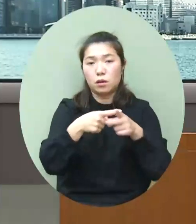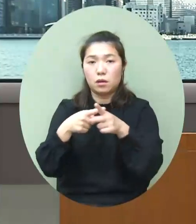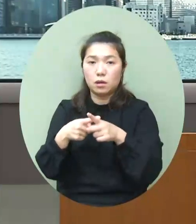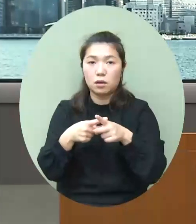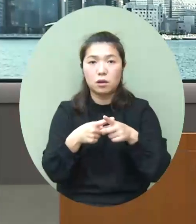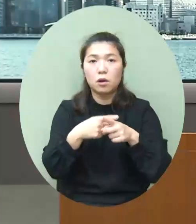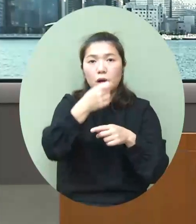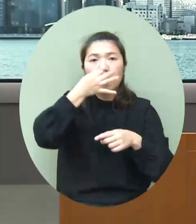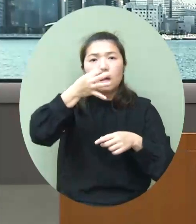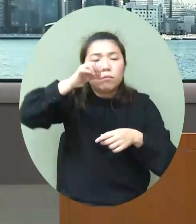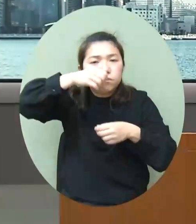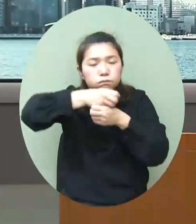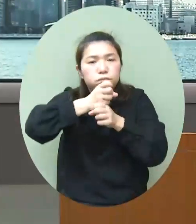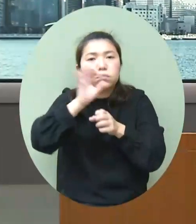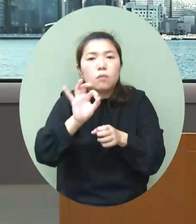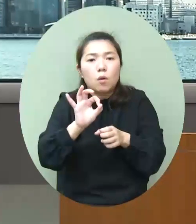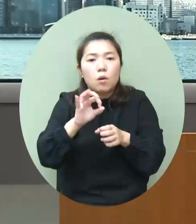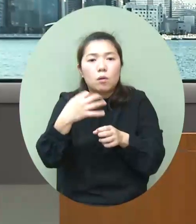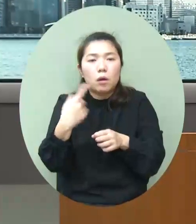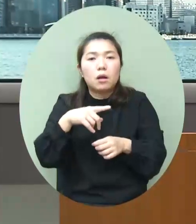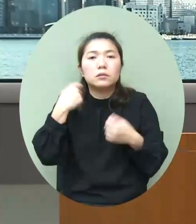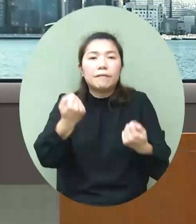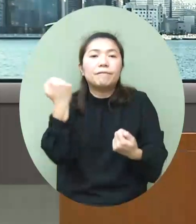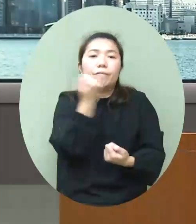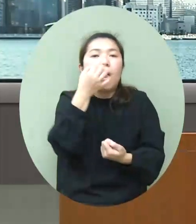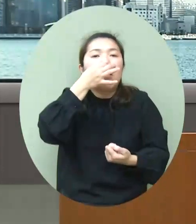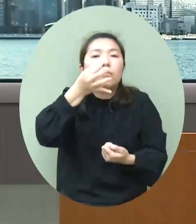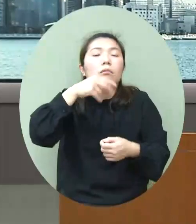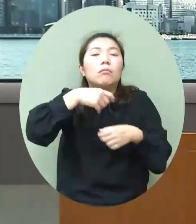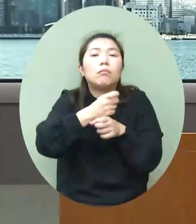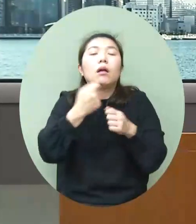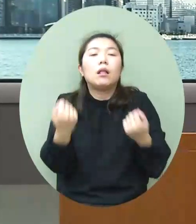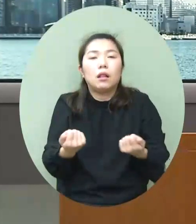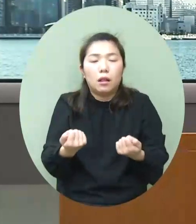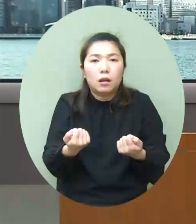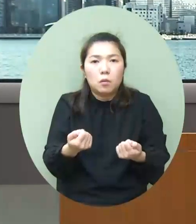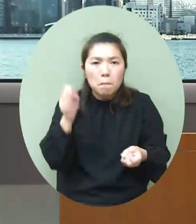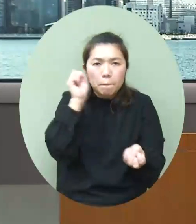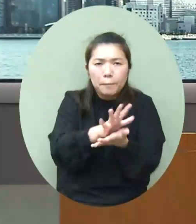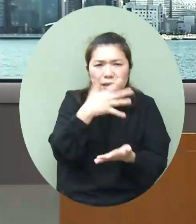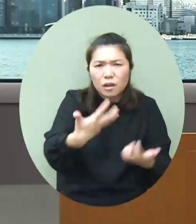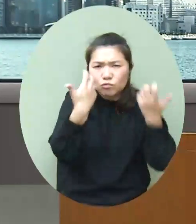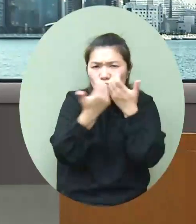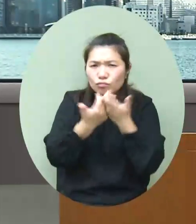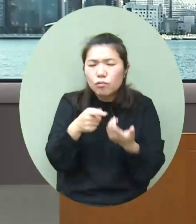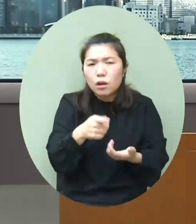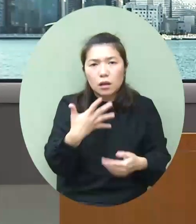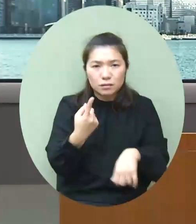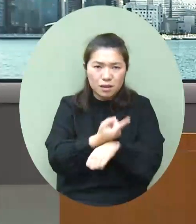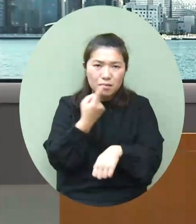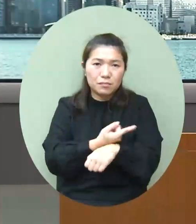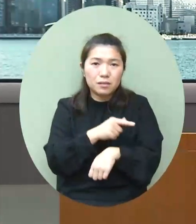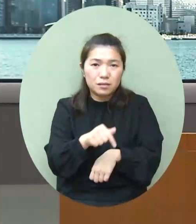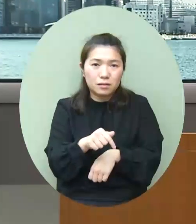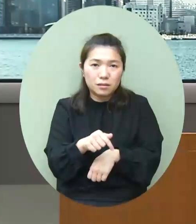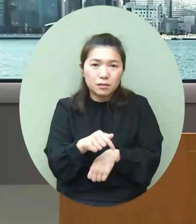多市民可能没做核酸测试，只做了快速抗原测试，以致